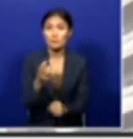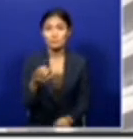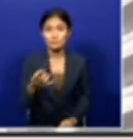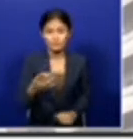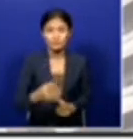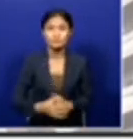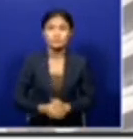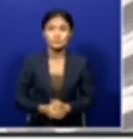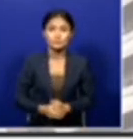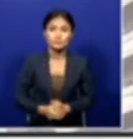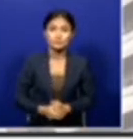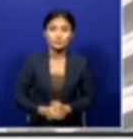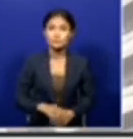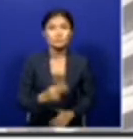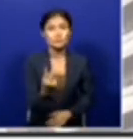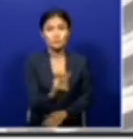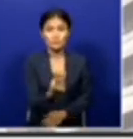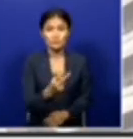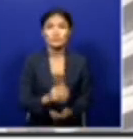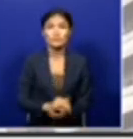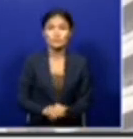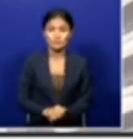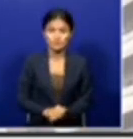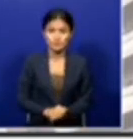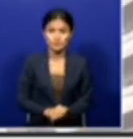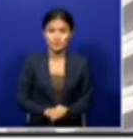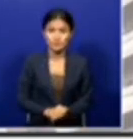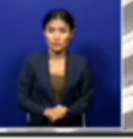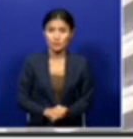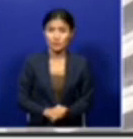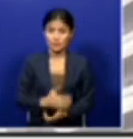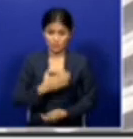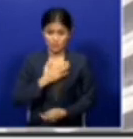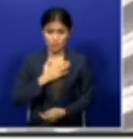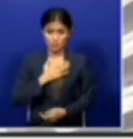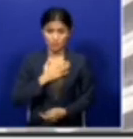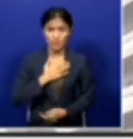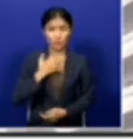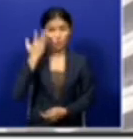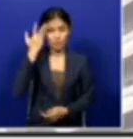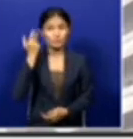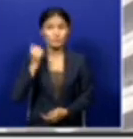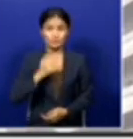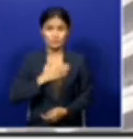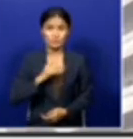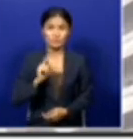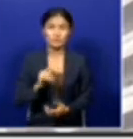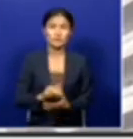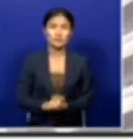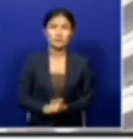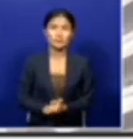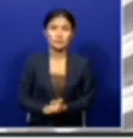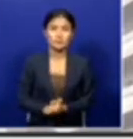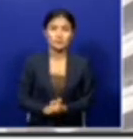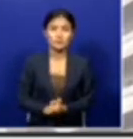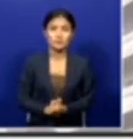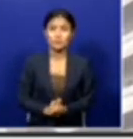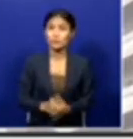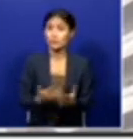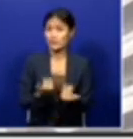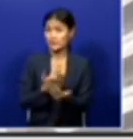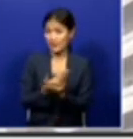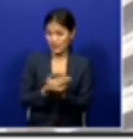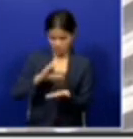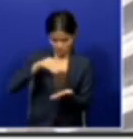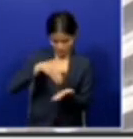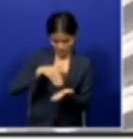ครับทั้งสองท่านน่ะผมเดานะฮะท่านประธานในการที่งบกลางมันเหลือน้